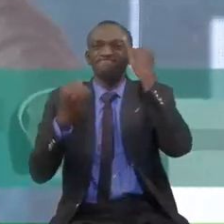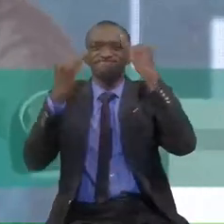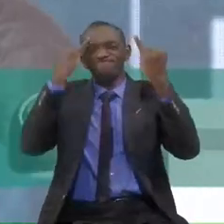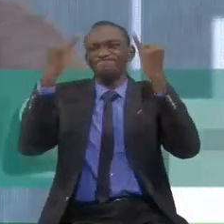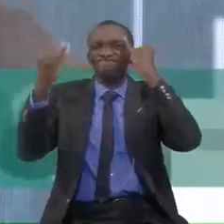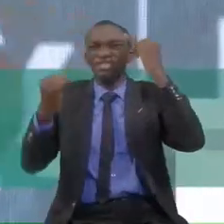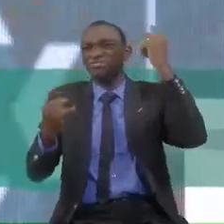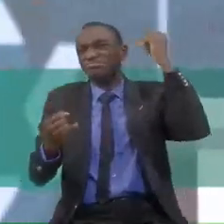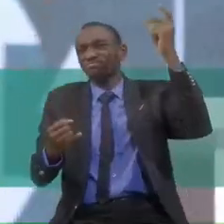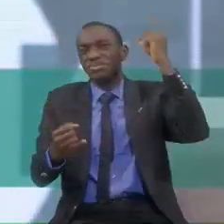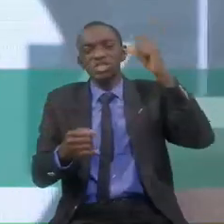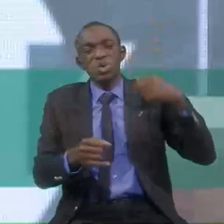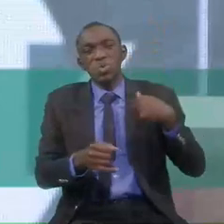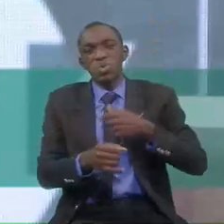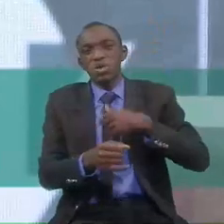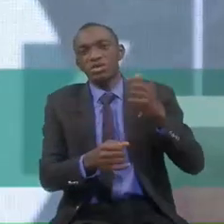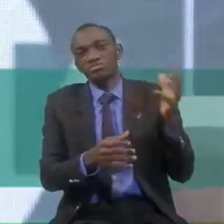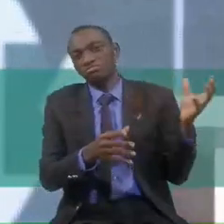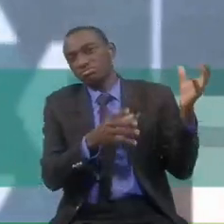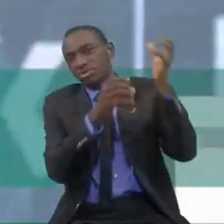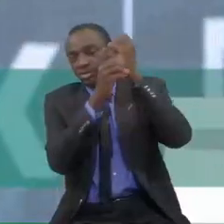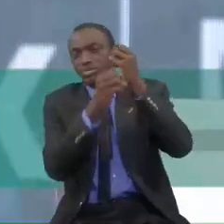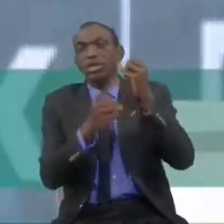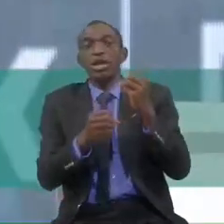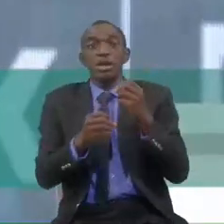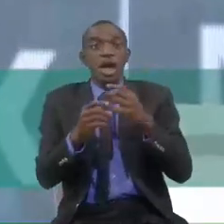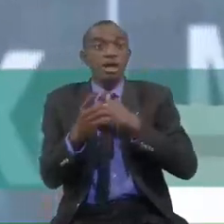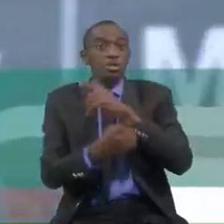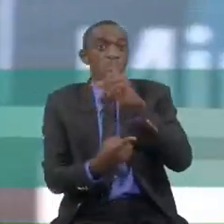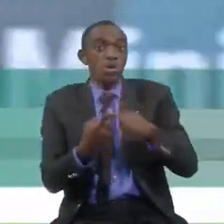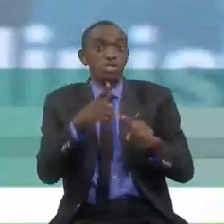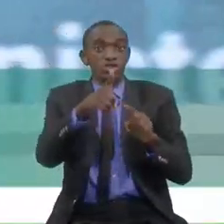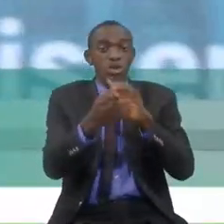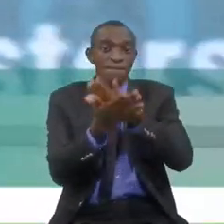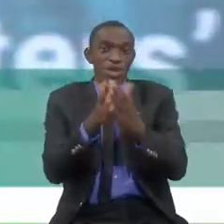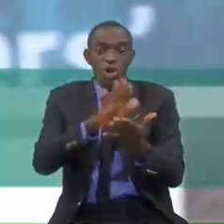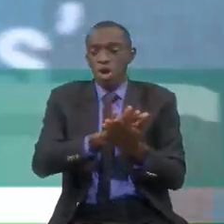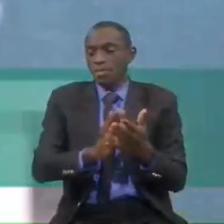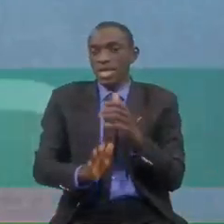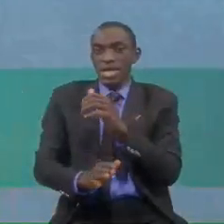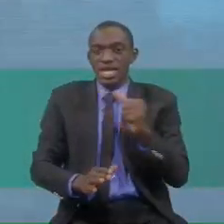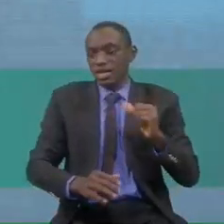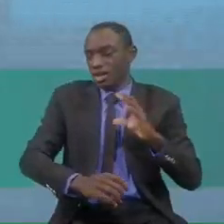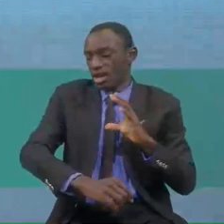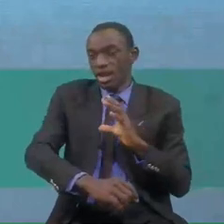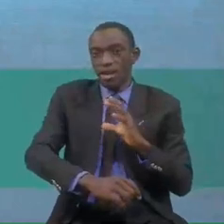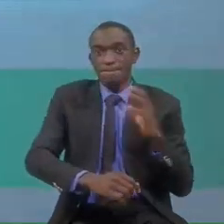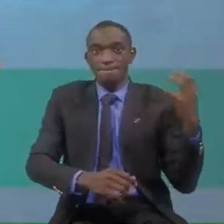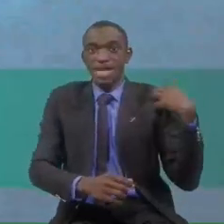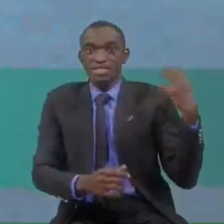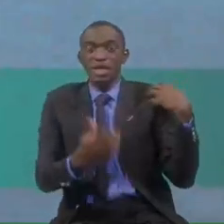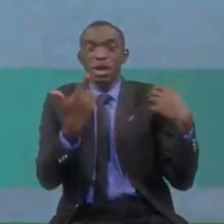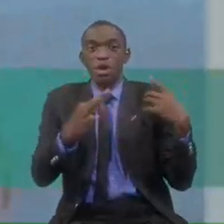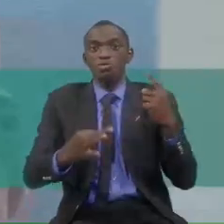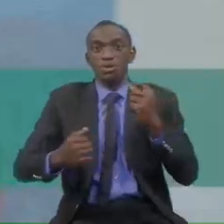qu'on a adoptées, et il y a aussi une manière de vivre qu'on a adoptée, et puis on devient, quand on devient